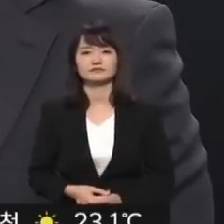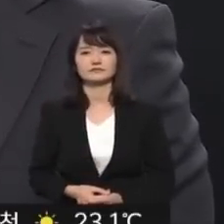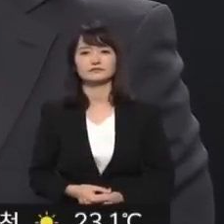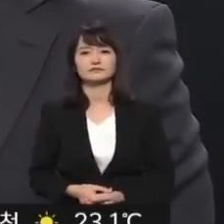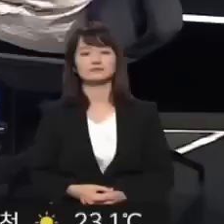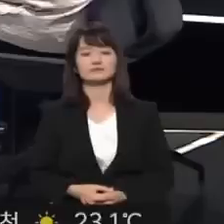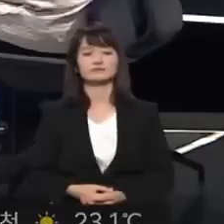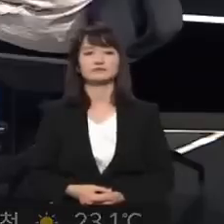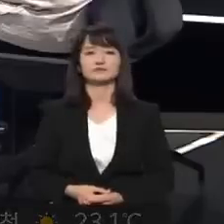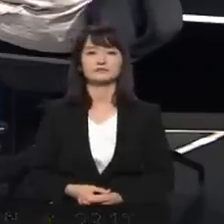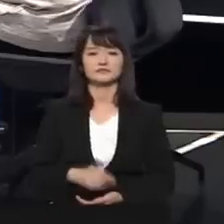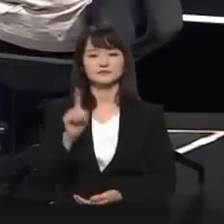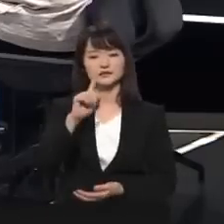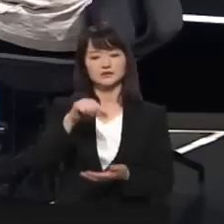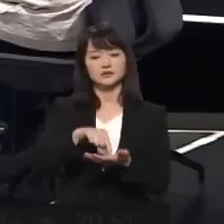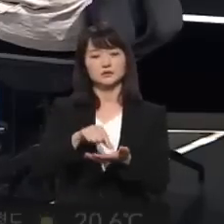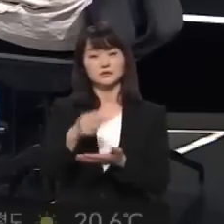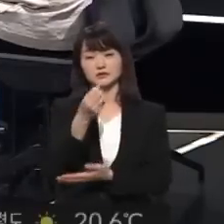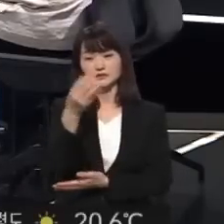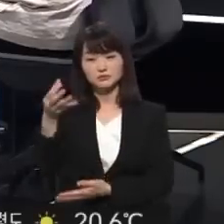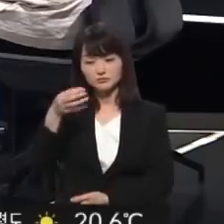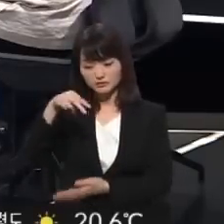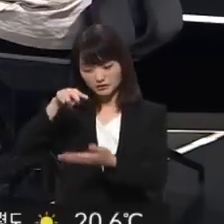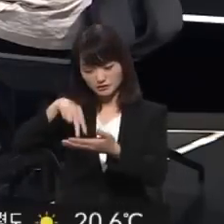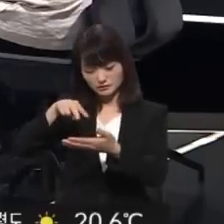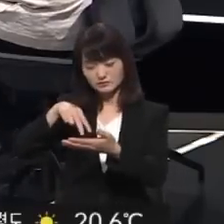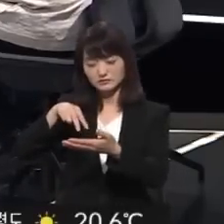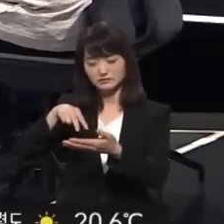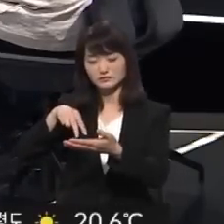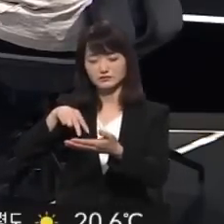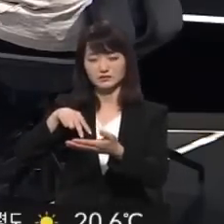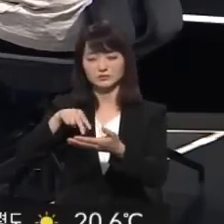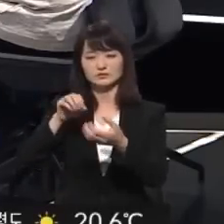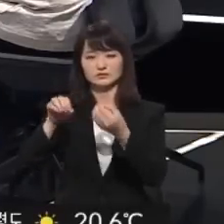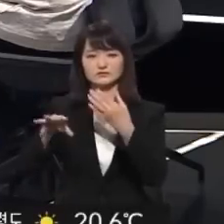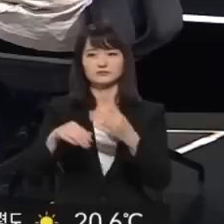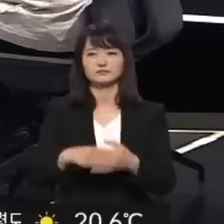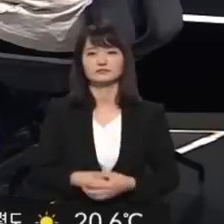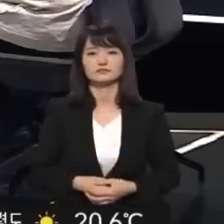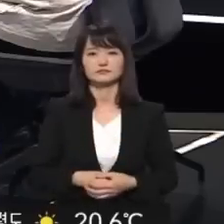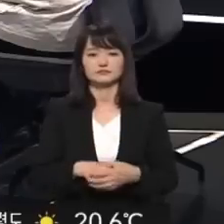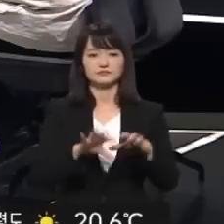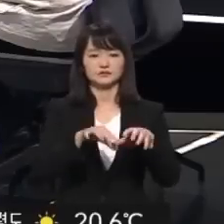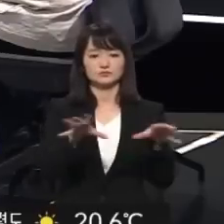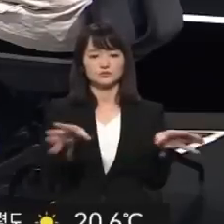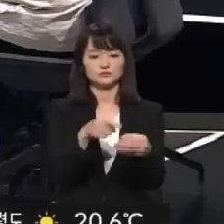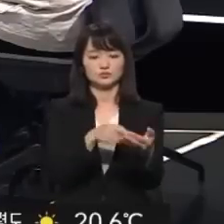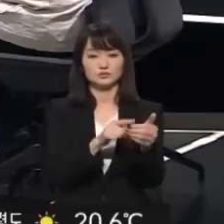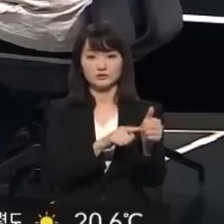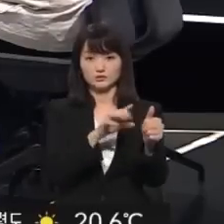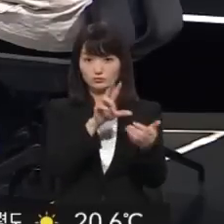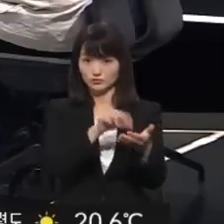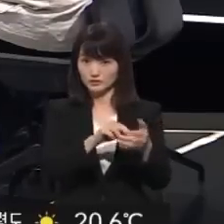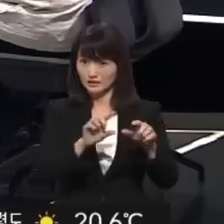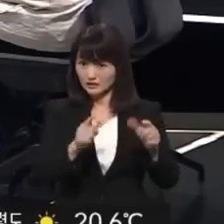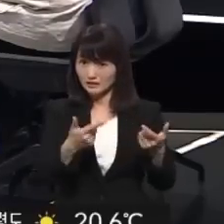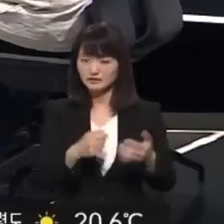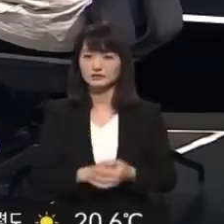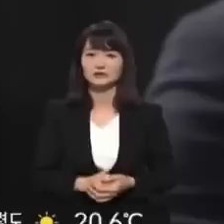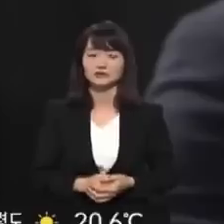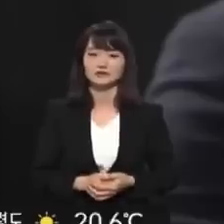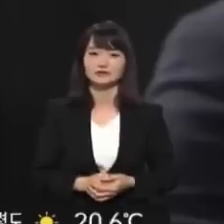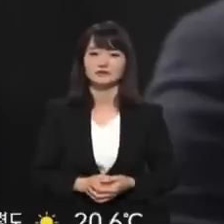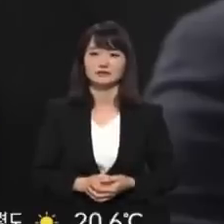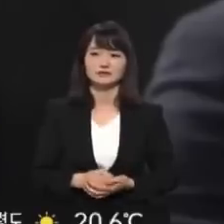신문에서 읽었다 2 뭐 착각해 겠죠 3대 기자 리 있겠읍니까 저는 뭐 총리의 문제이기 보다는 그니까 이제 이 4 각과